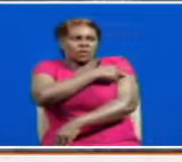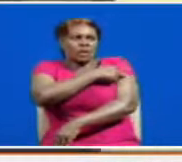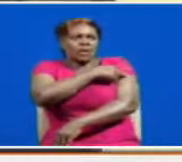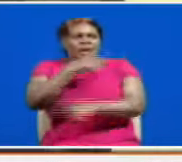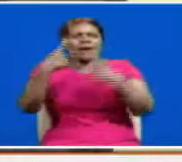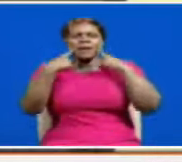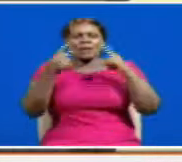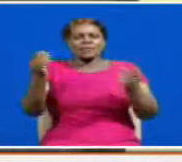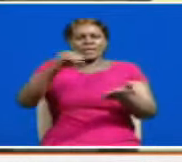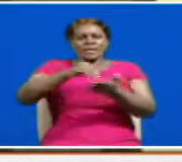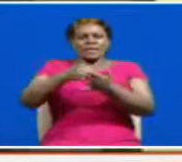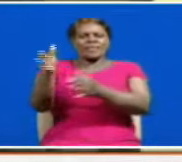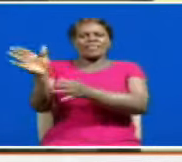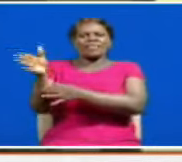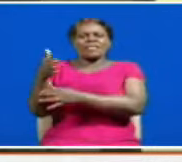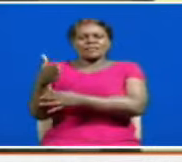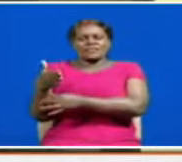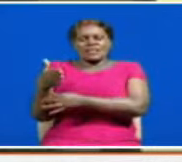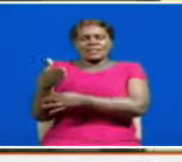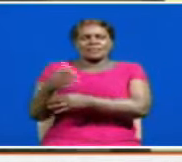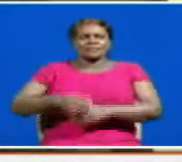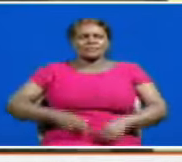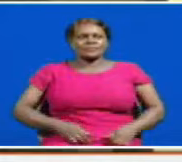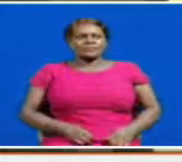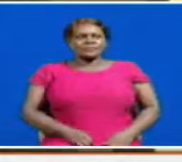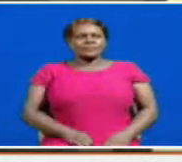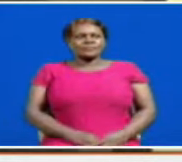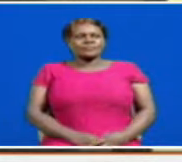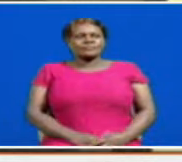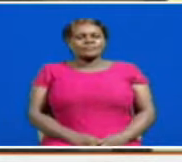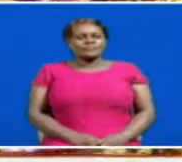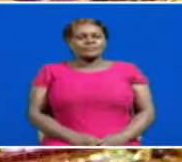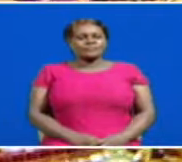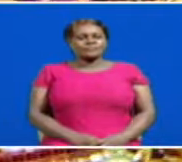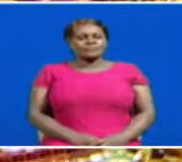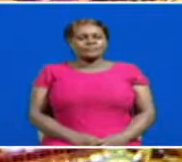itatajwa tena Alhamisi. Ken Gashuhi, KTN News. Wakati